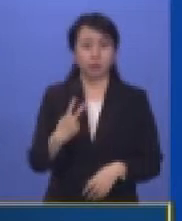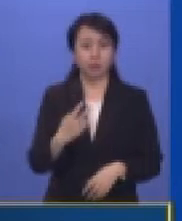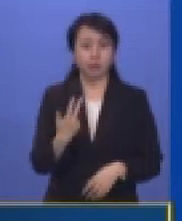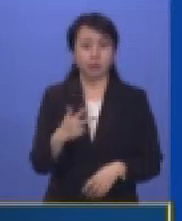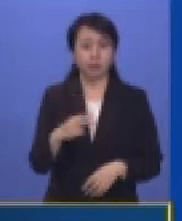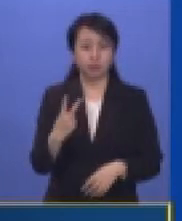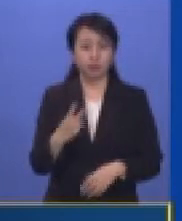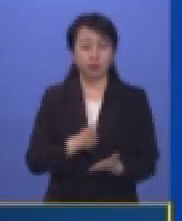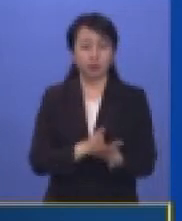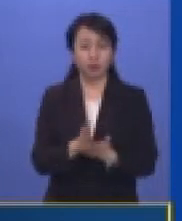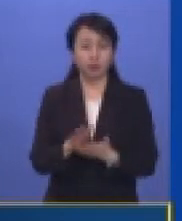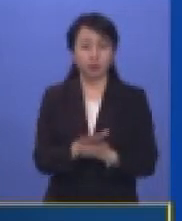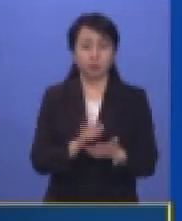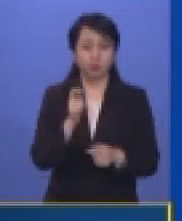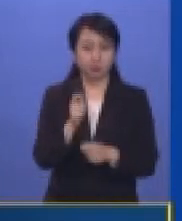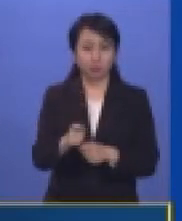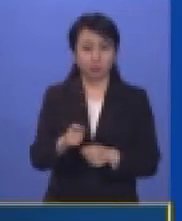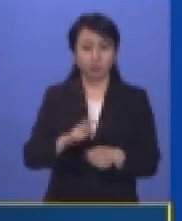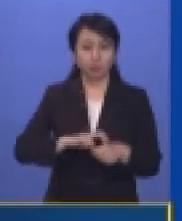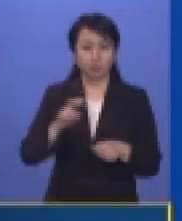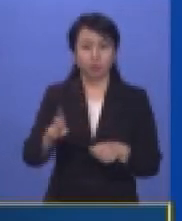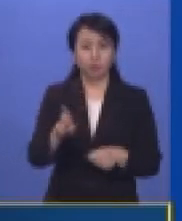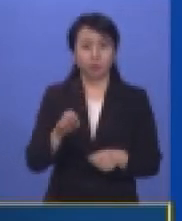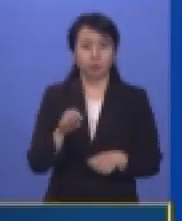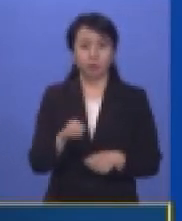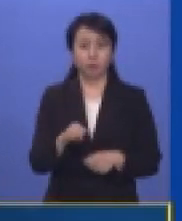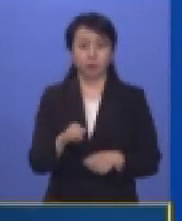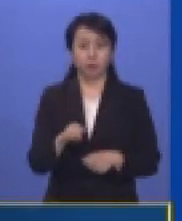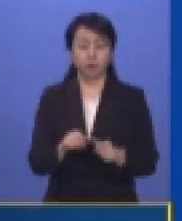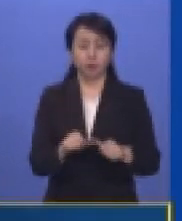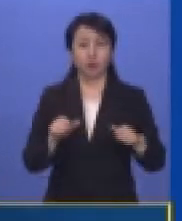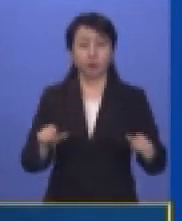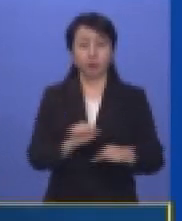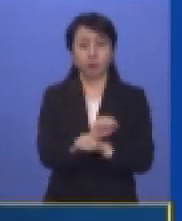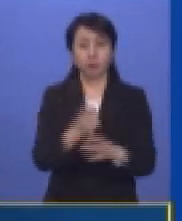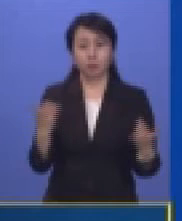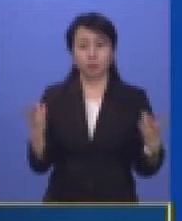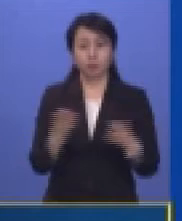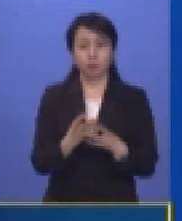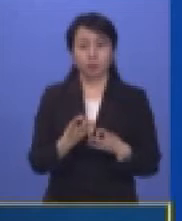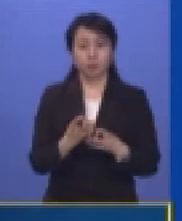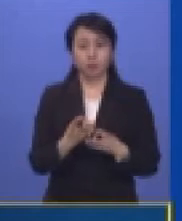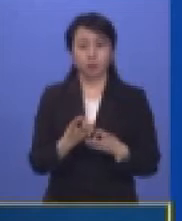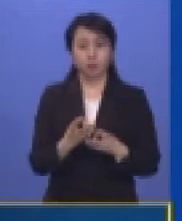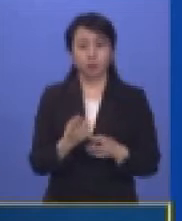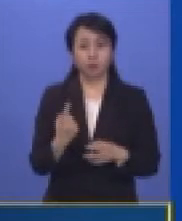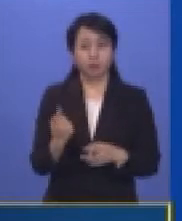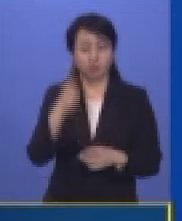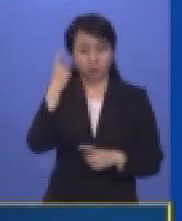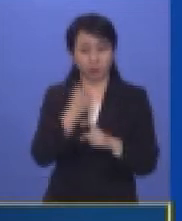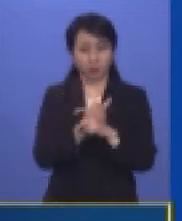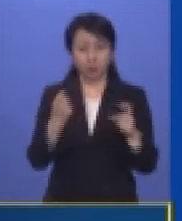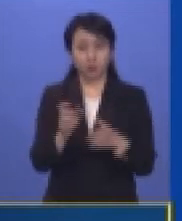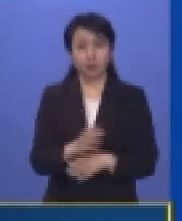53-42-32 или направить обращение через Telegram-бот Комитета по защите прав потребителей или единую